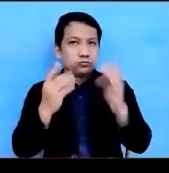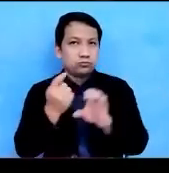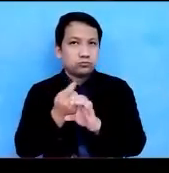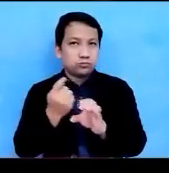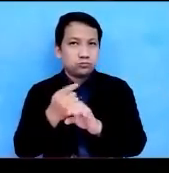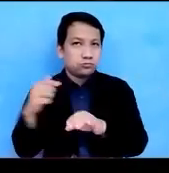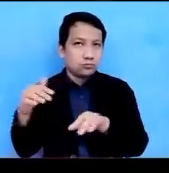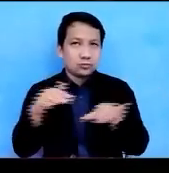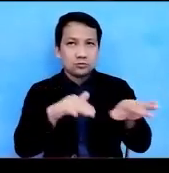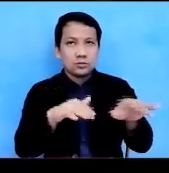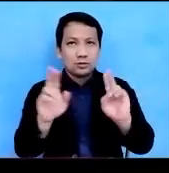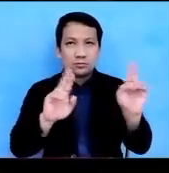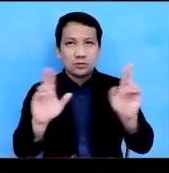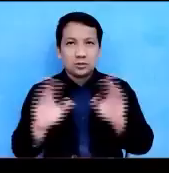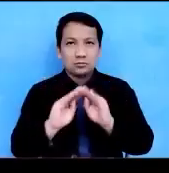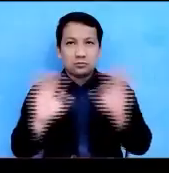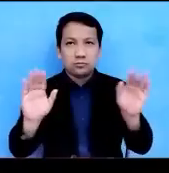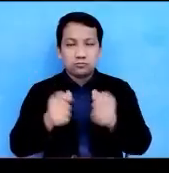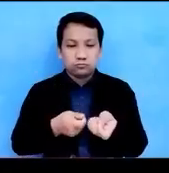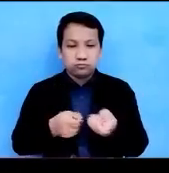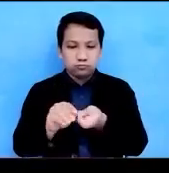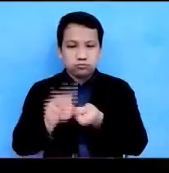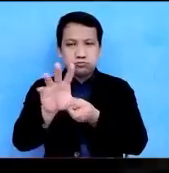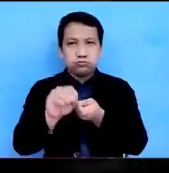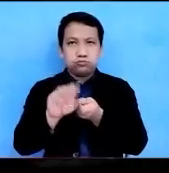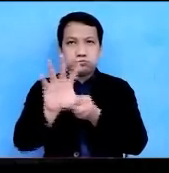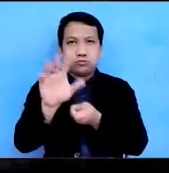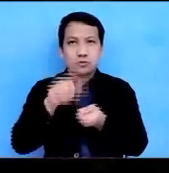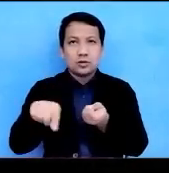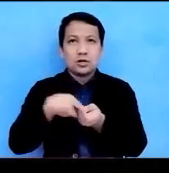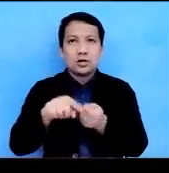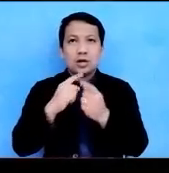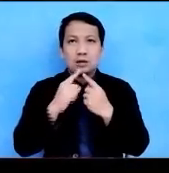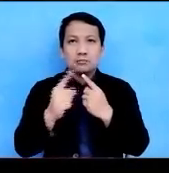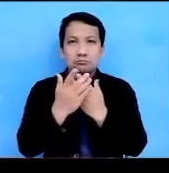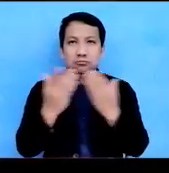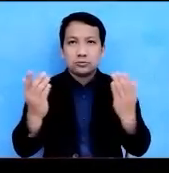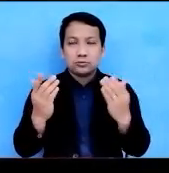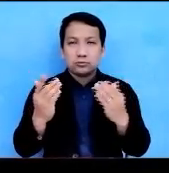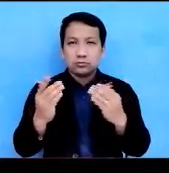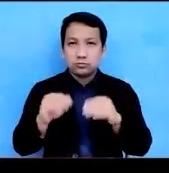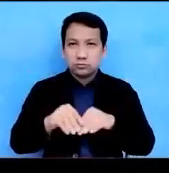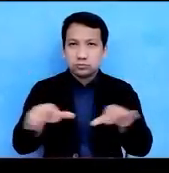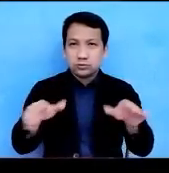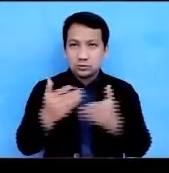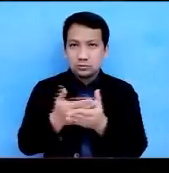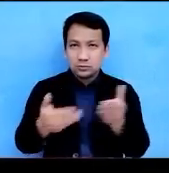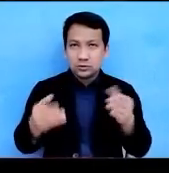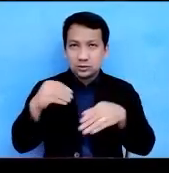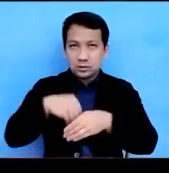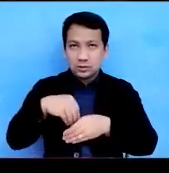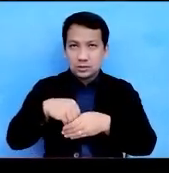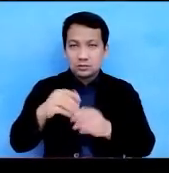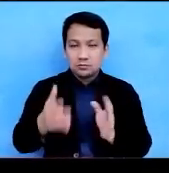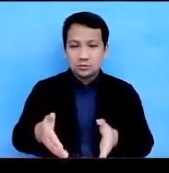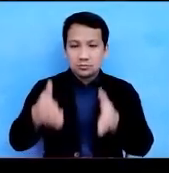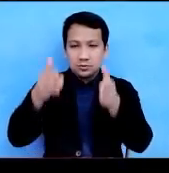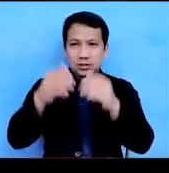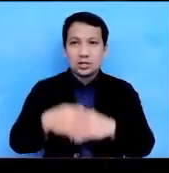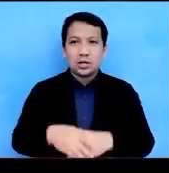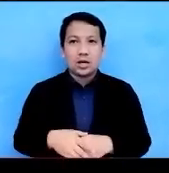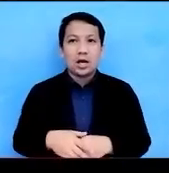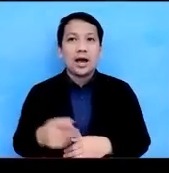na handang magbuga ng tubig, no, kapag nakakakita ang mga bumbero ng mga nagbabagang bahagi sa loob ng gusali. Meron